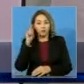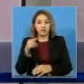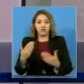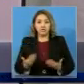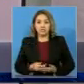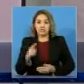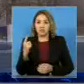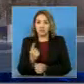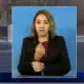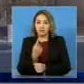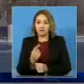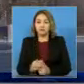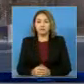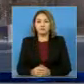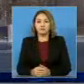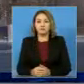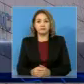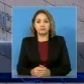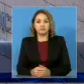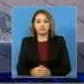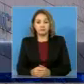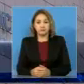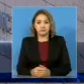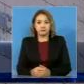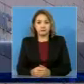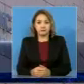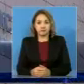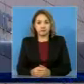жизнь у вас всего лишь одна. Владимир Федотов, Аманжол Айтмагомбетов, телеканал Актюбе.